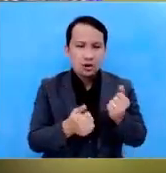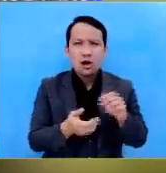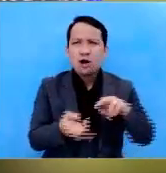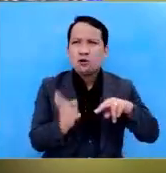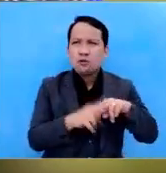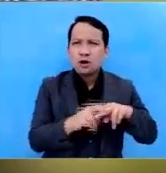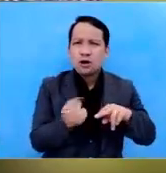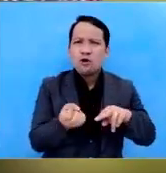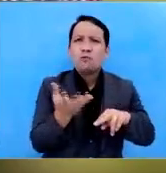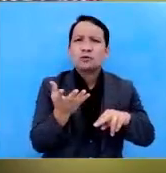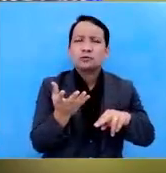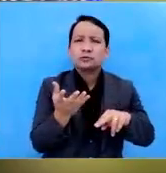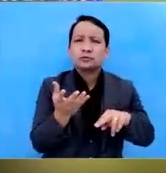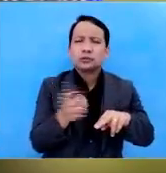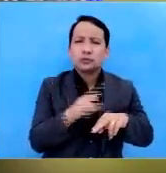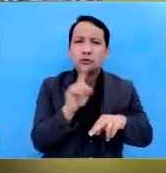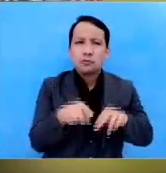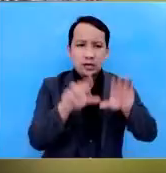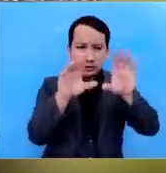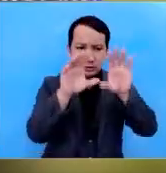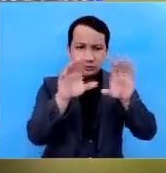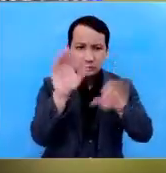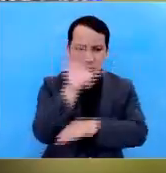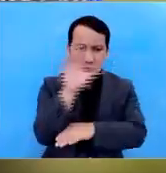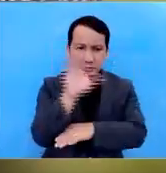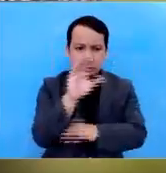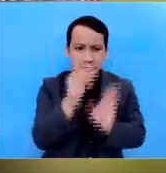yung presyo ng mga Christmas decors dyan?